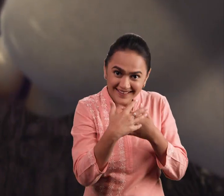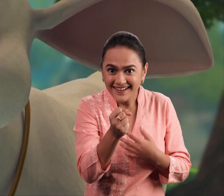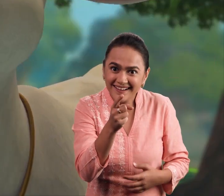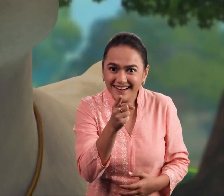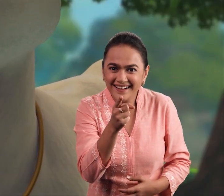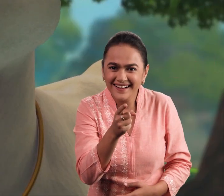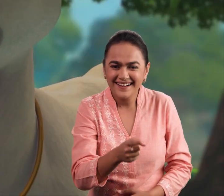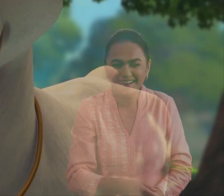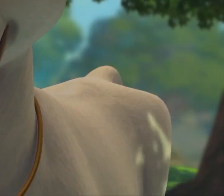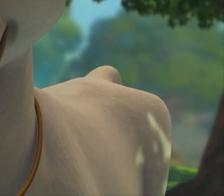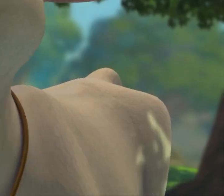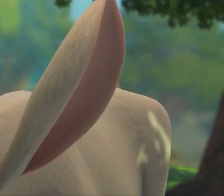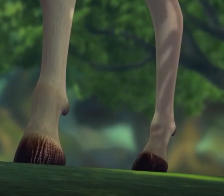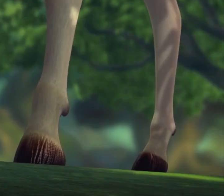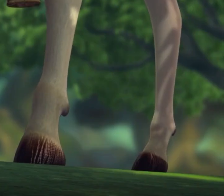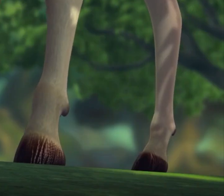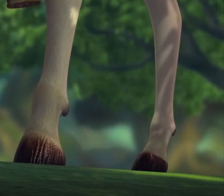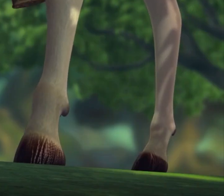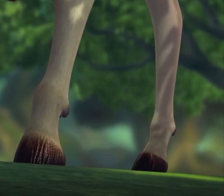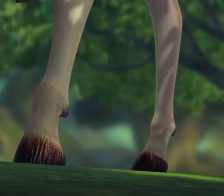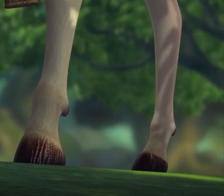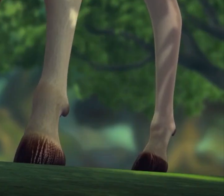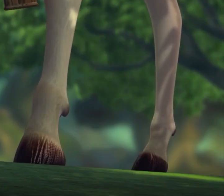क्या समझी?